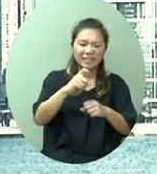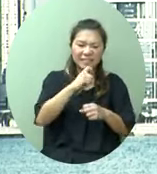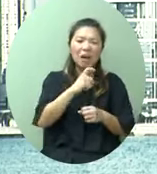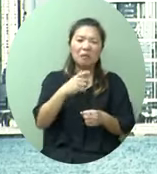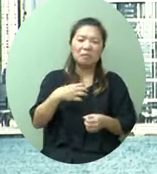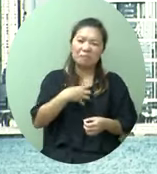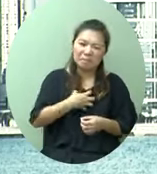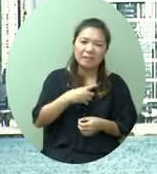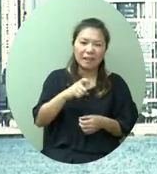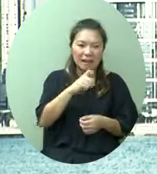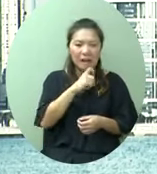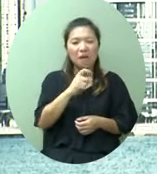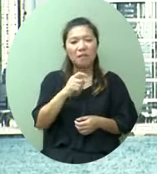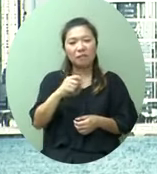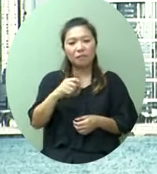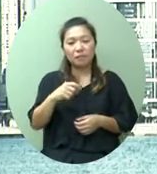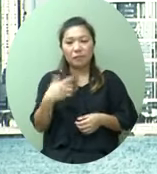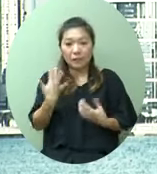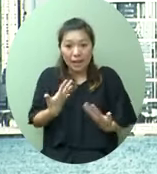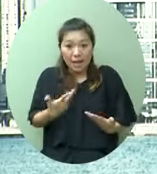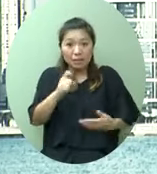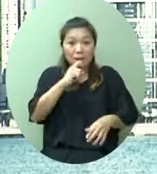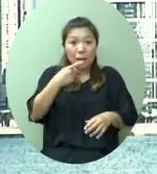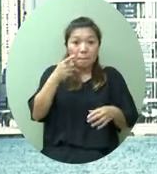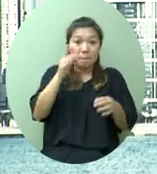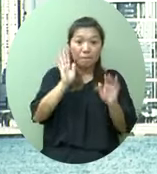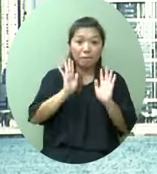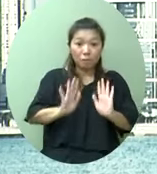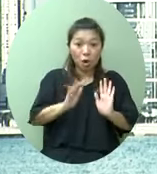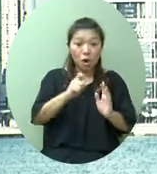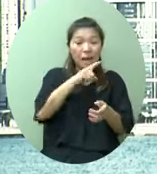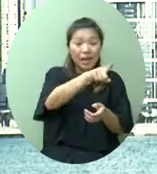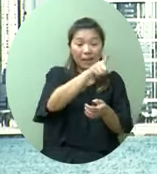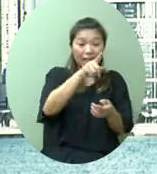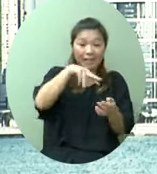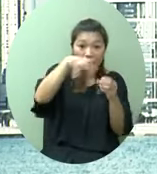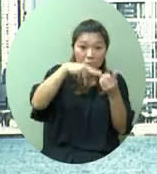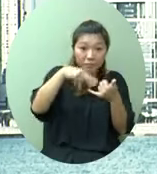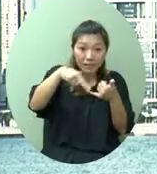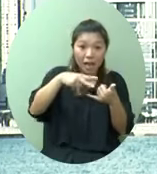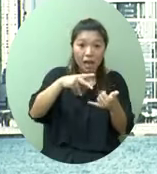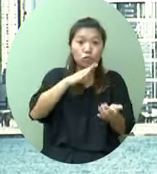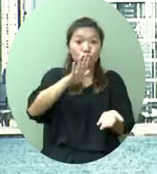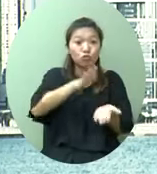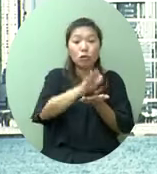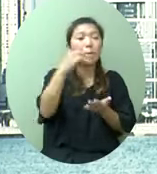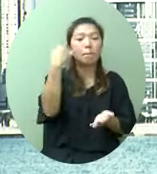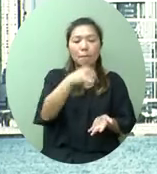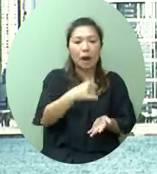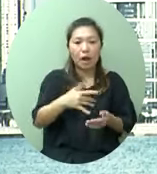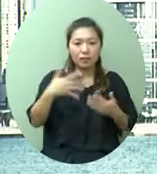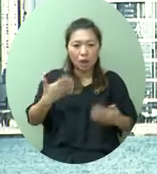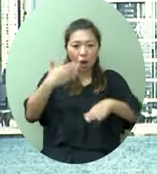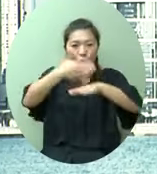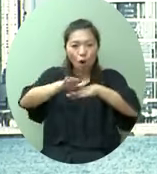家，係未能夠可以免檢疫通關回到內地，同埋喺海外旅遊咧都係大